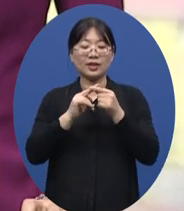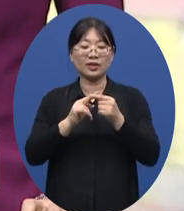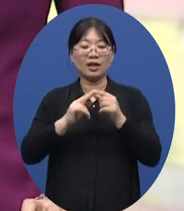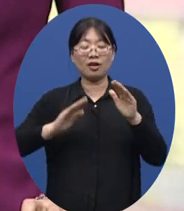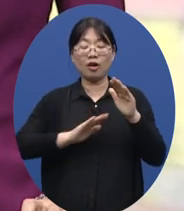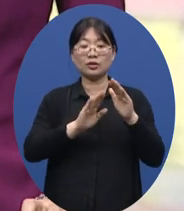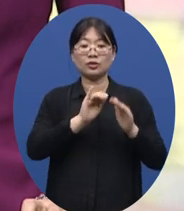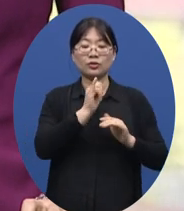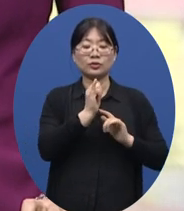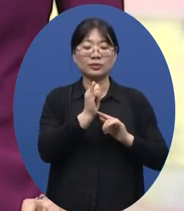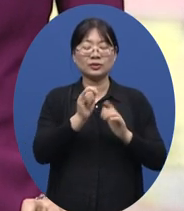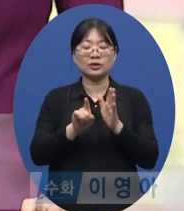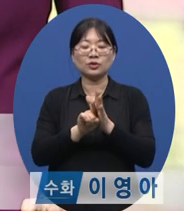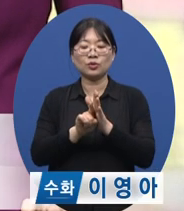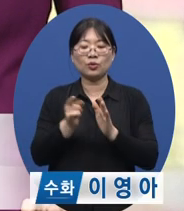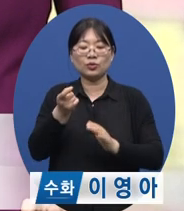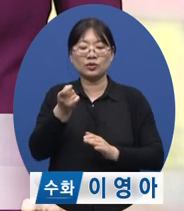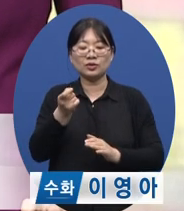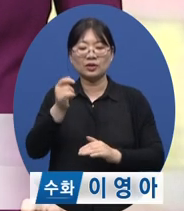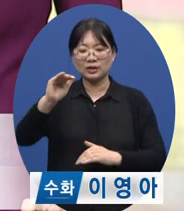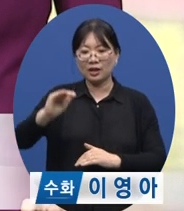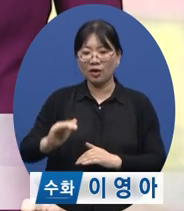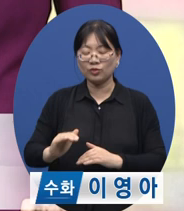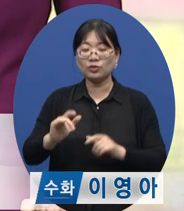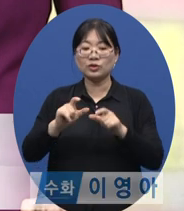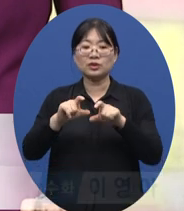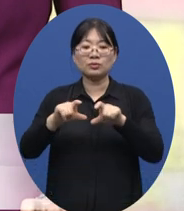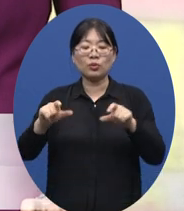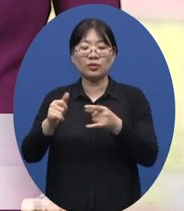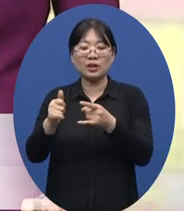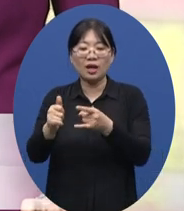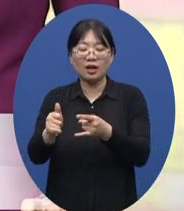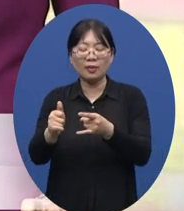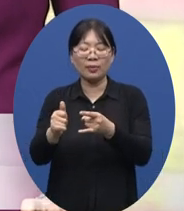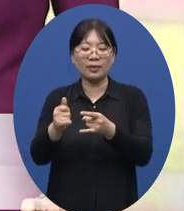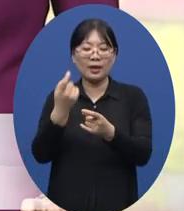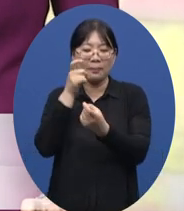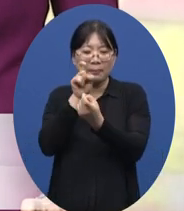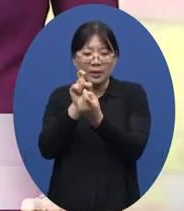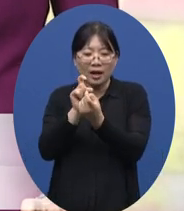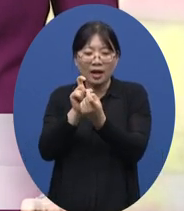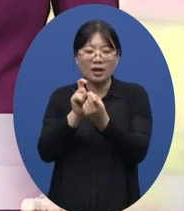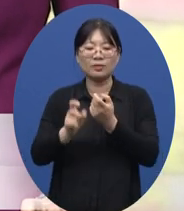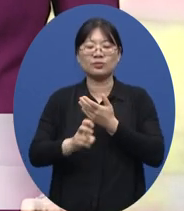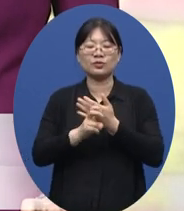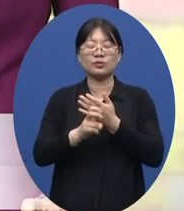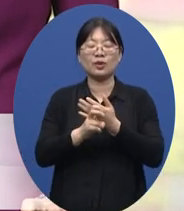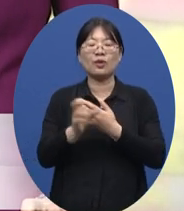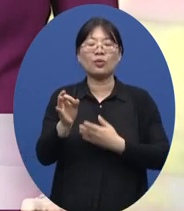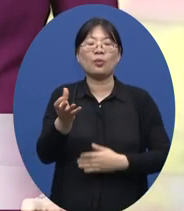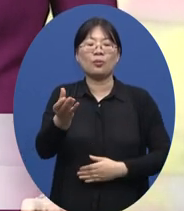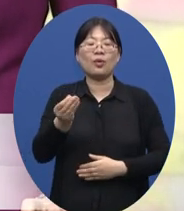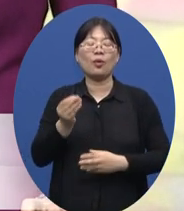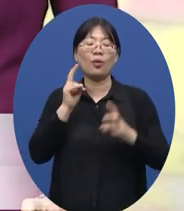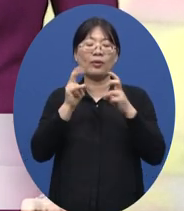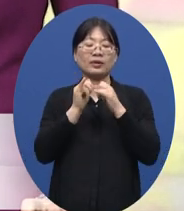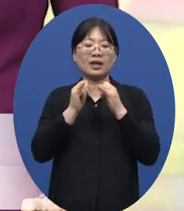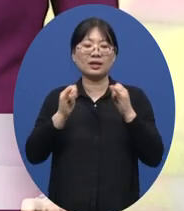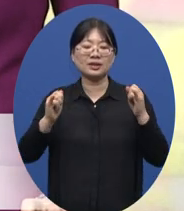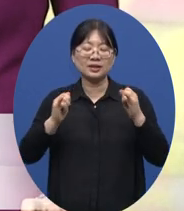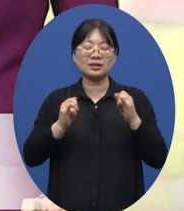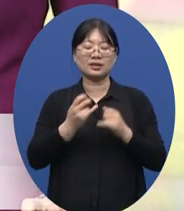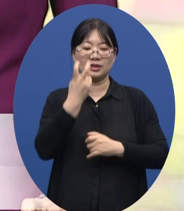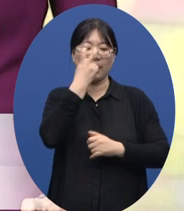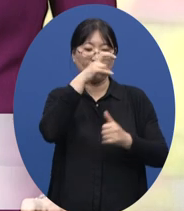대학생과 가정주부, 신용도 낮은 서민들을 노린 불법 대부업자들이 무더기로 경기도 단속망에 걸려들었습니다.